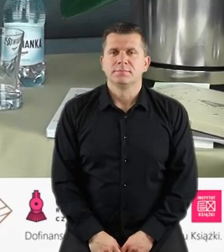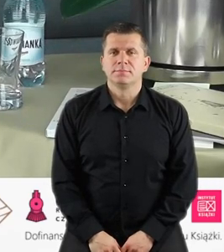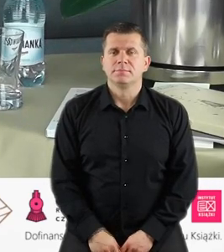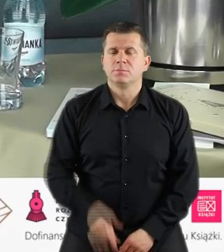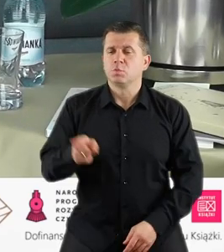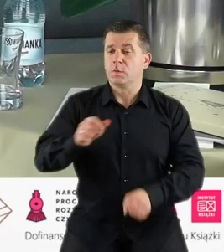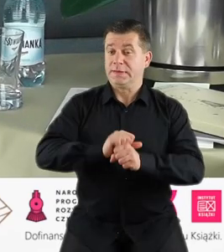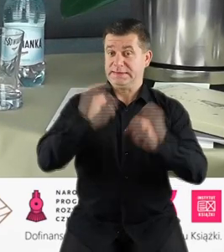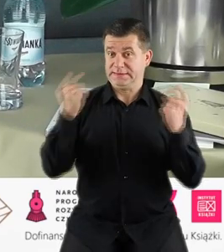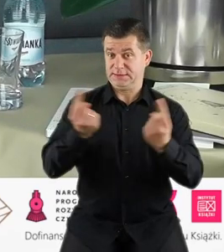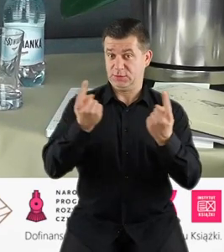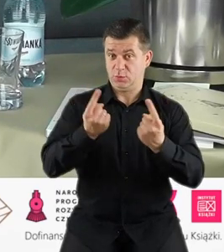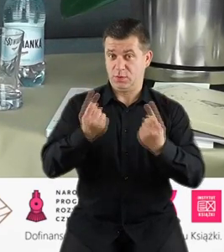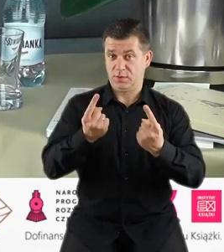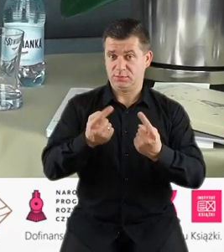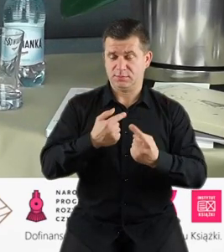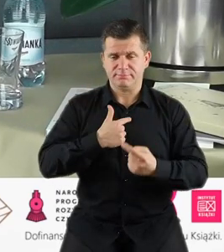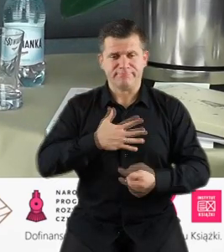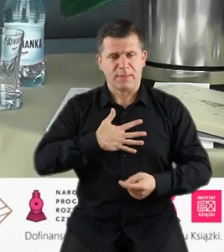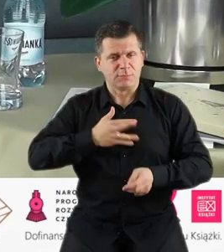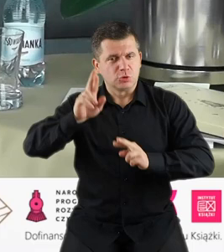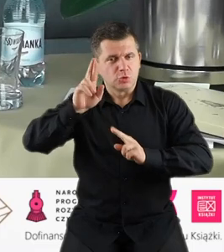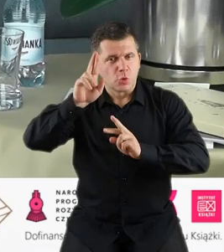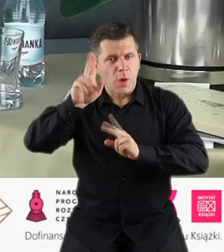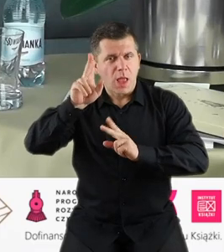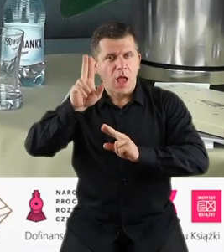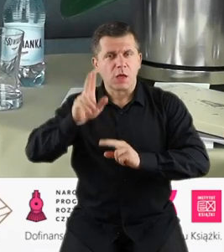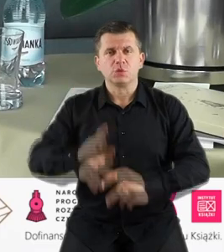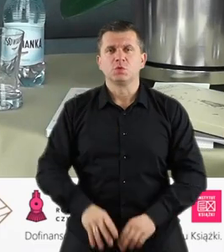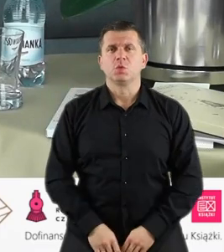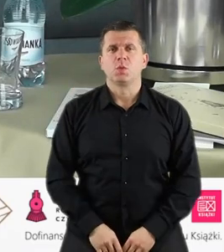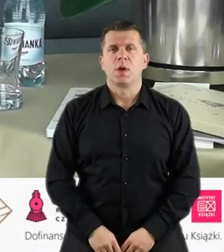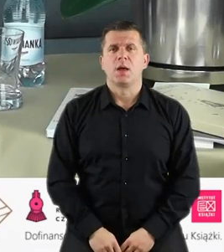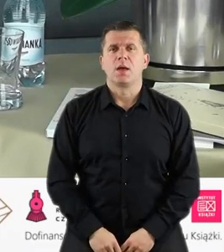To jest sytuacja, która mi się skojarzyła